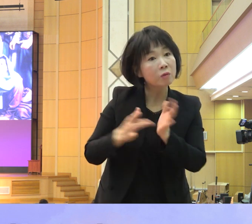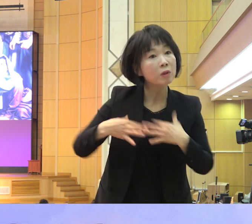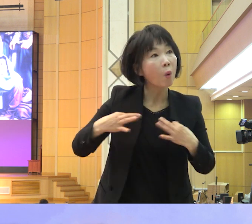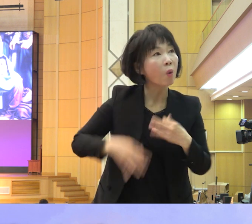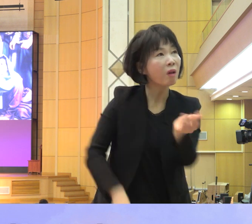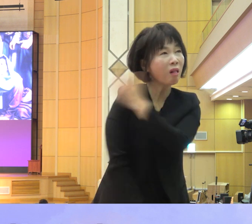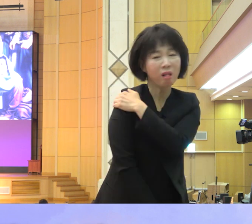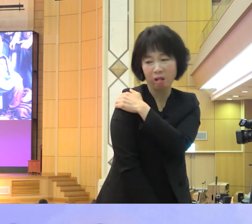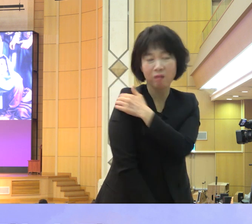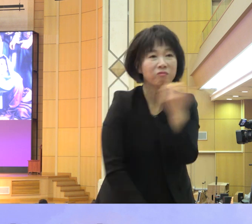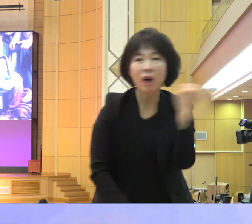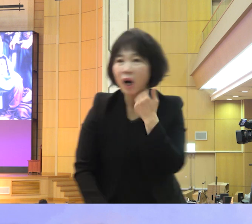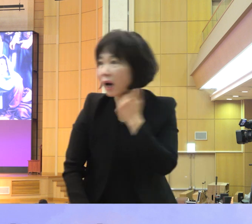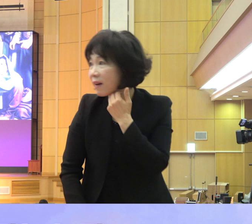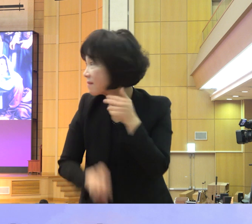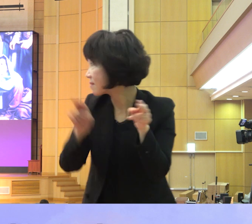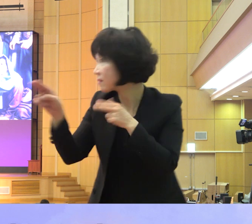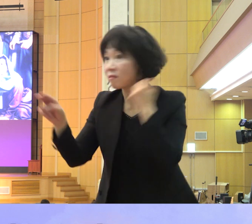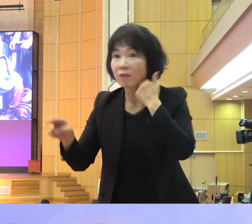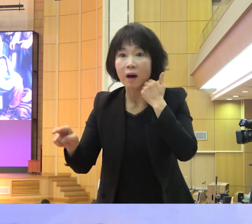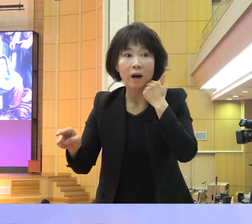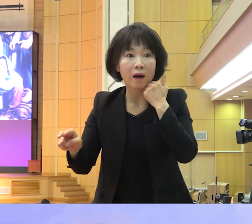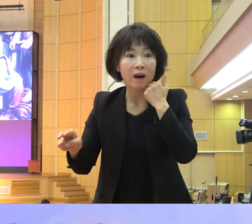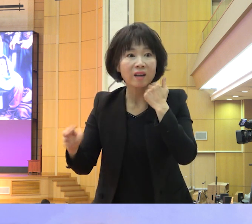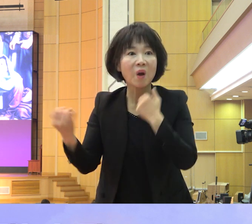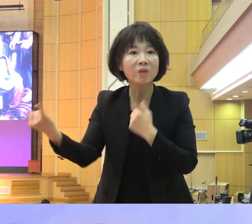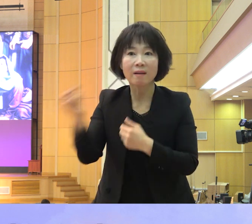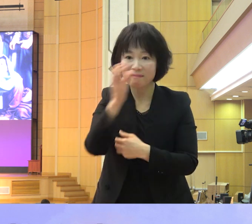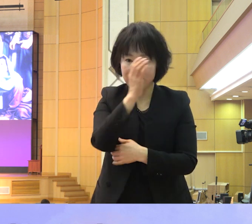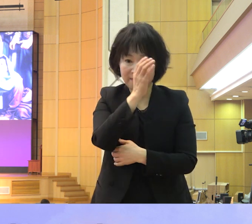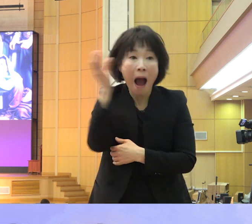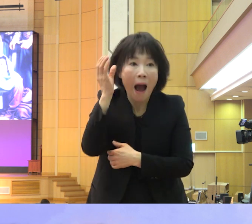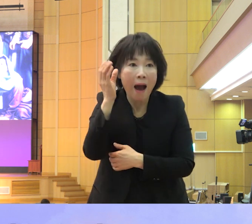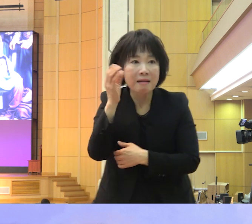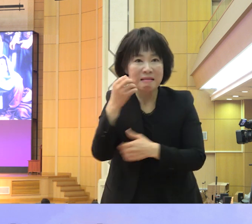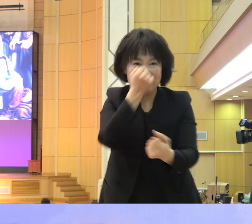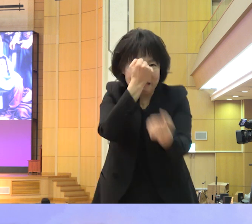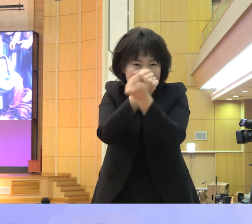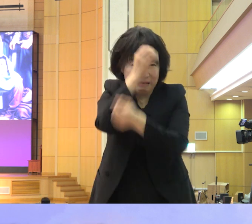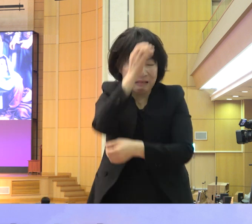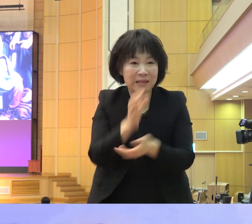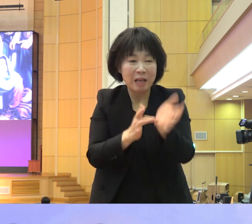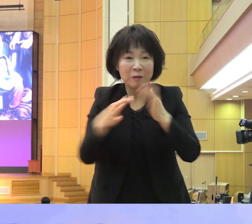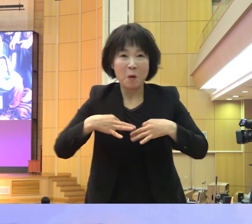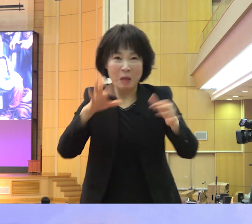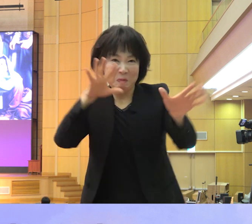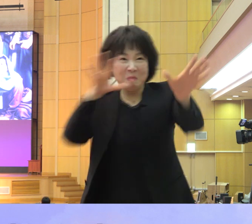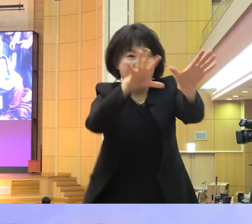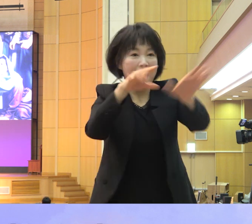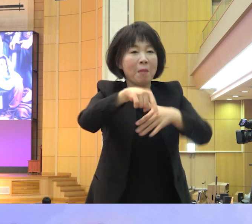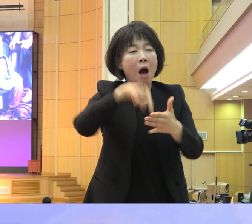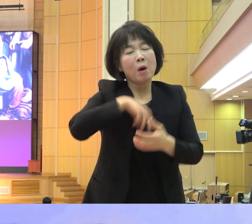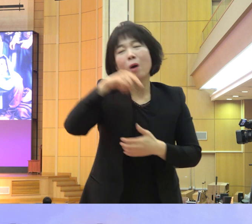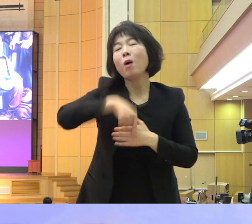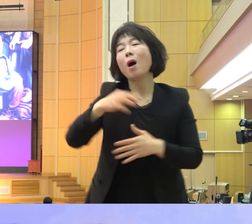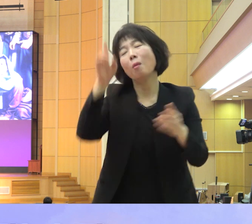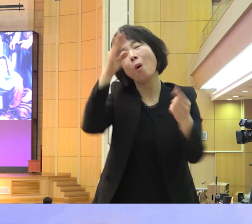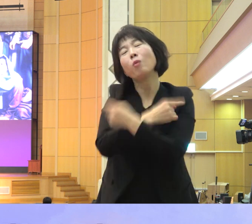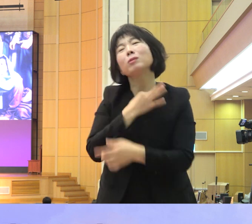것은 이거는 본정신으로는 할 수가 없는 거예요. 근데 얼마나